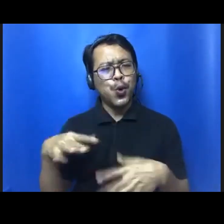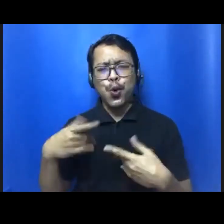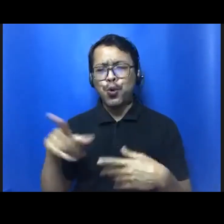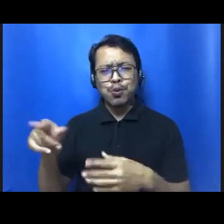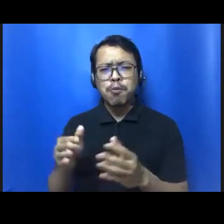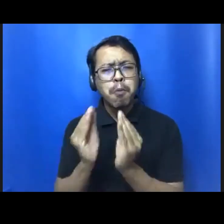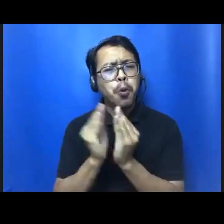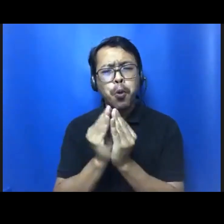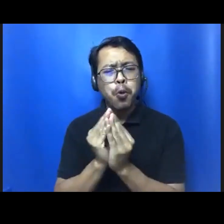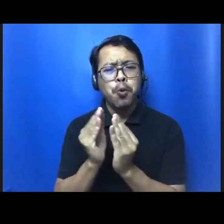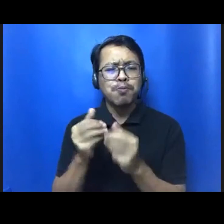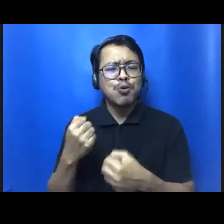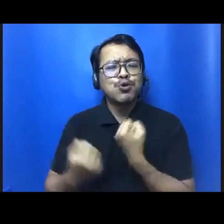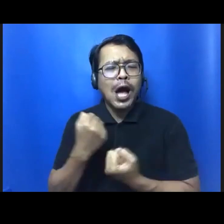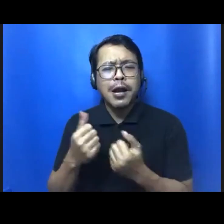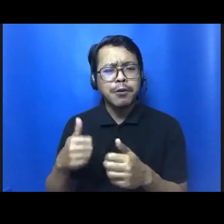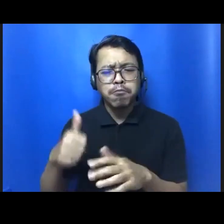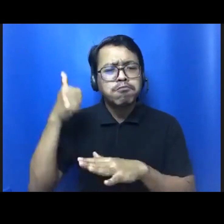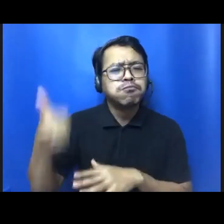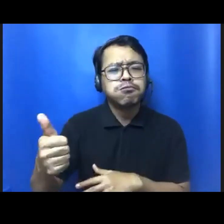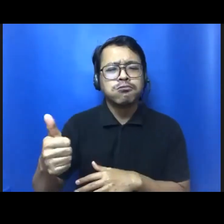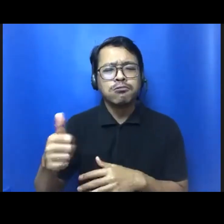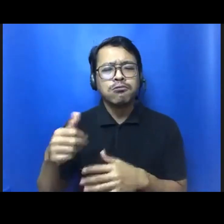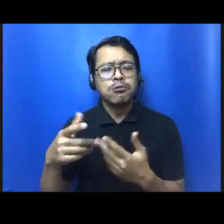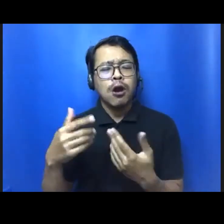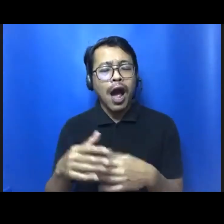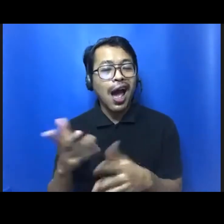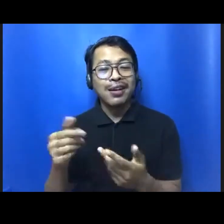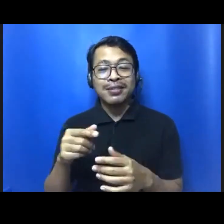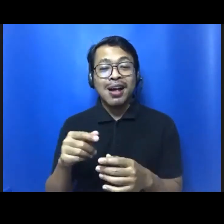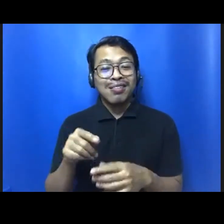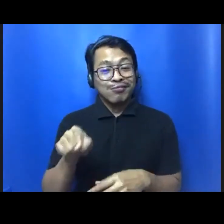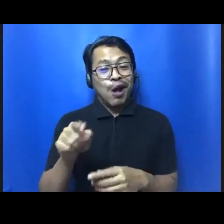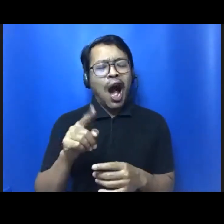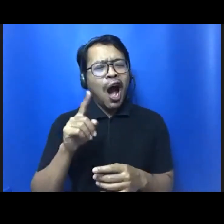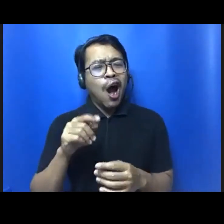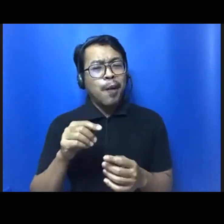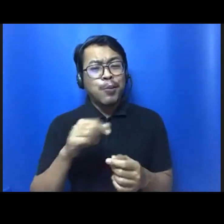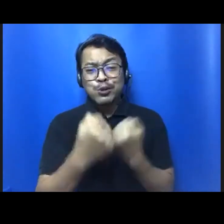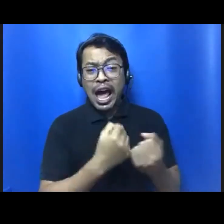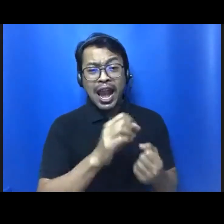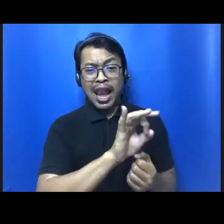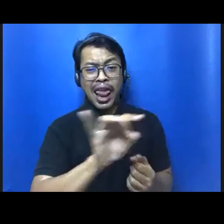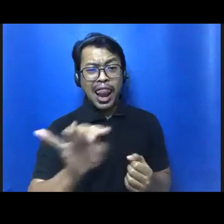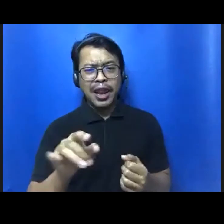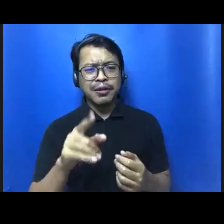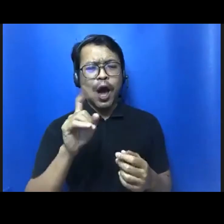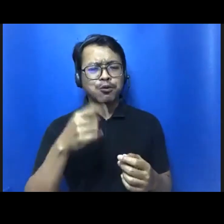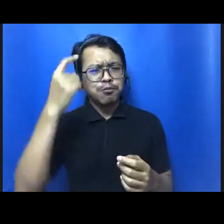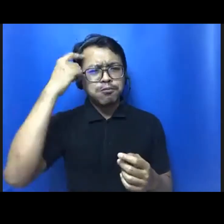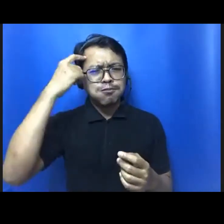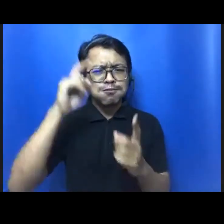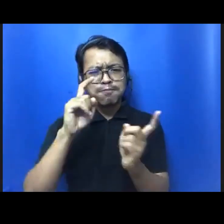artinya kita sudah harus memang merubah mindset bahwa hard skill itu